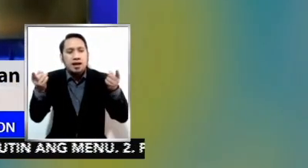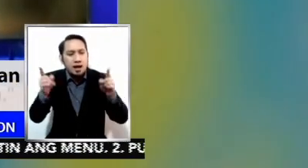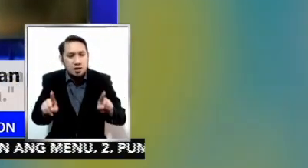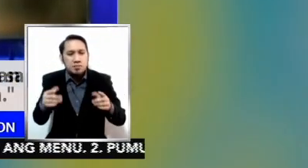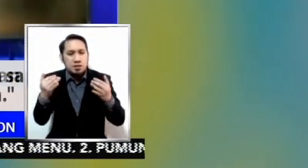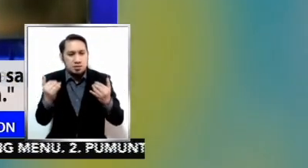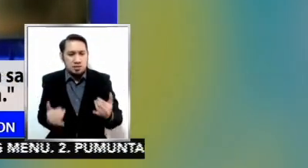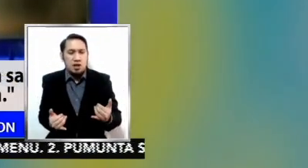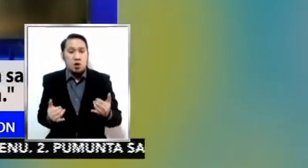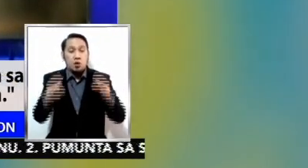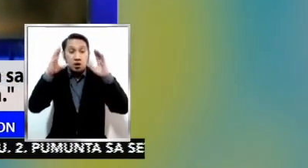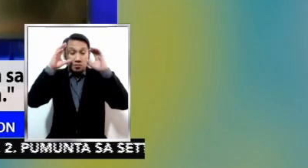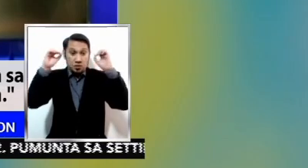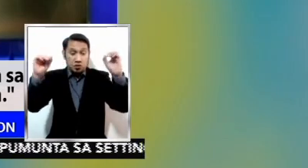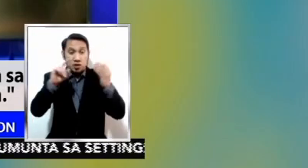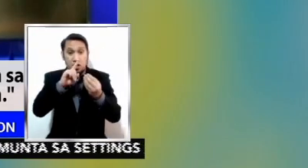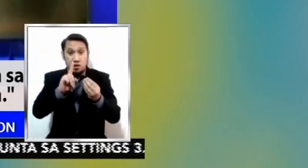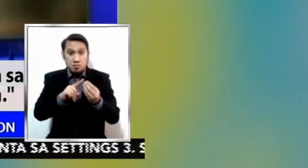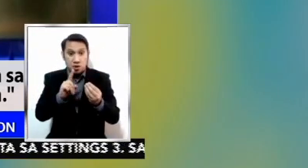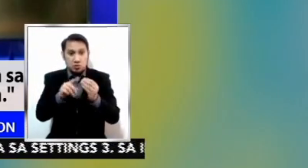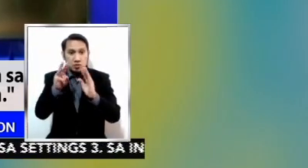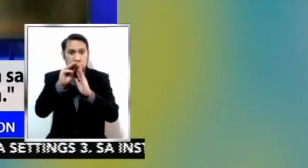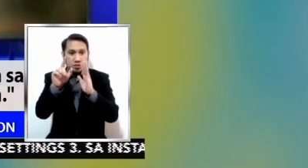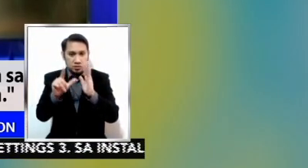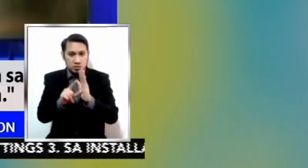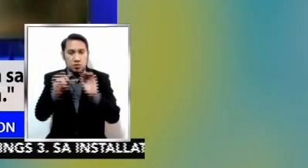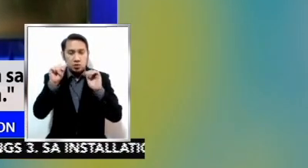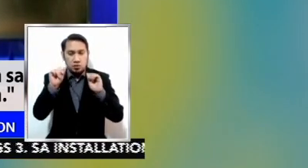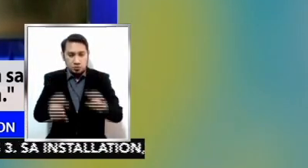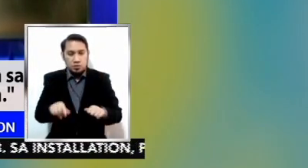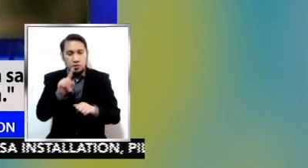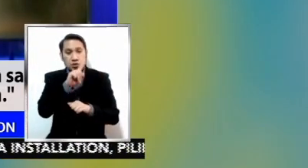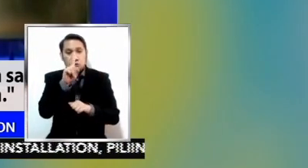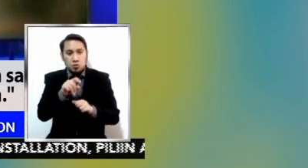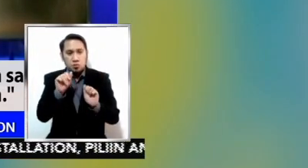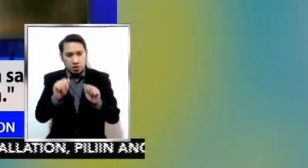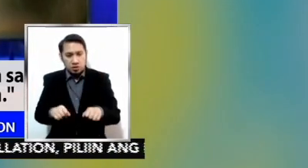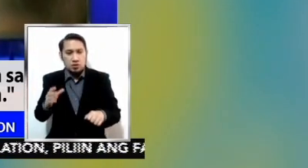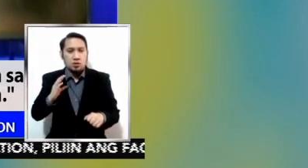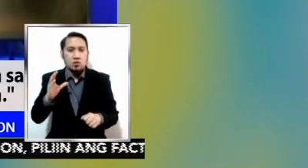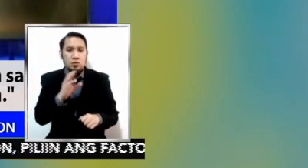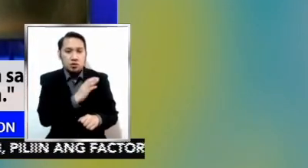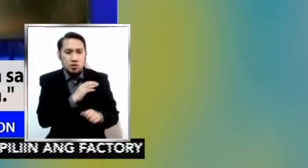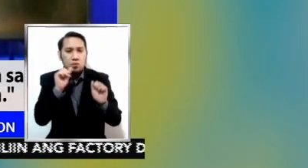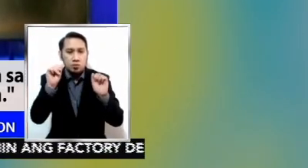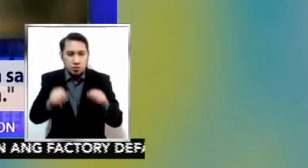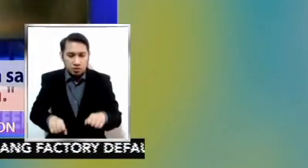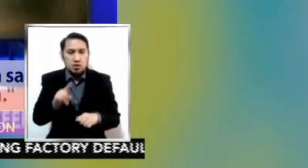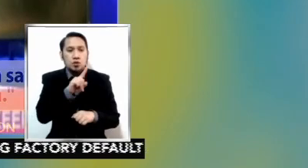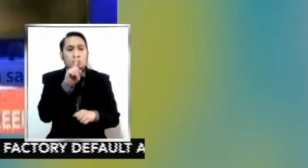ang deklarasyon ng martial law ngayon, pwedeng questionin sa Kongreso, pwedeng questionin